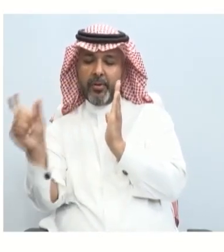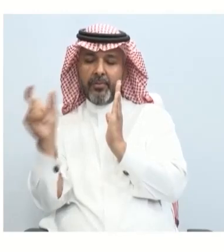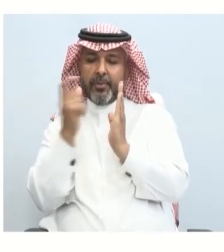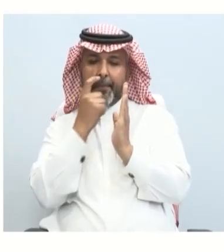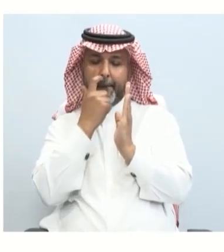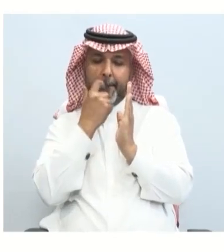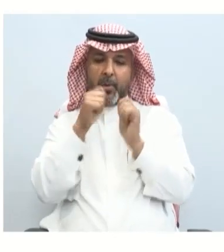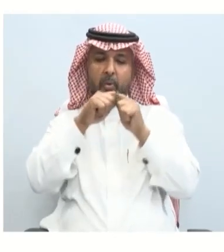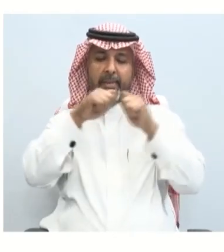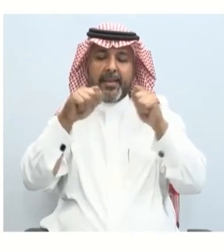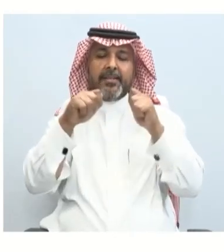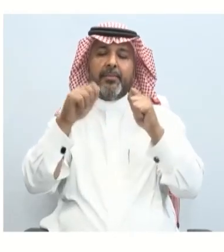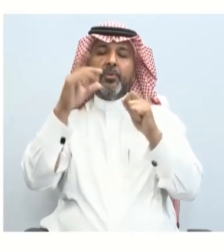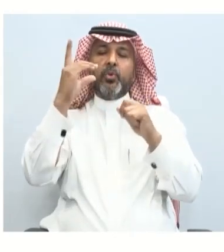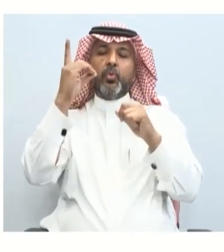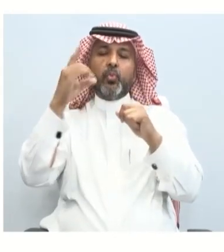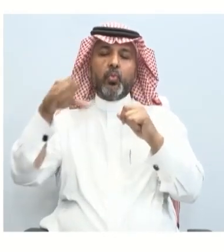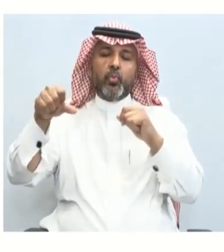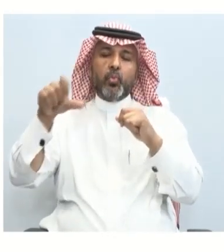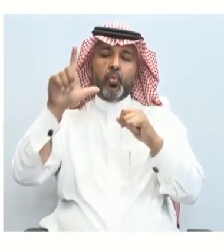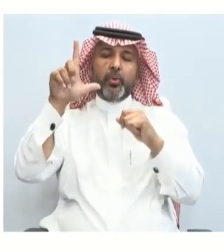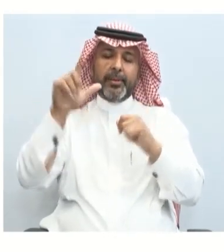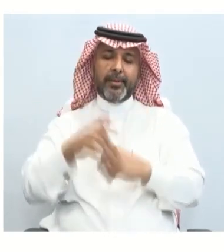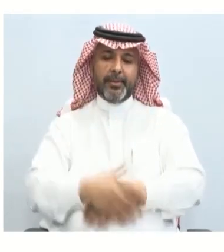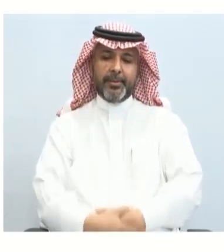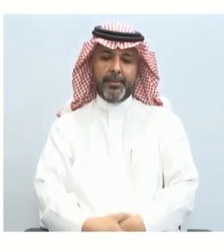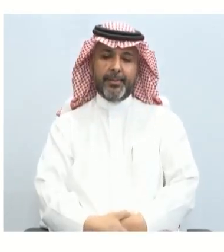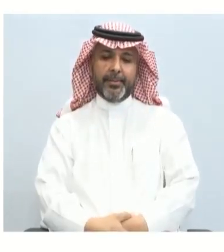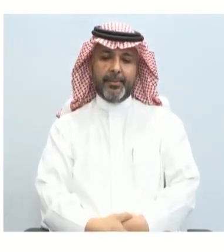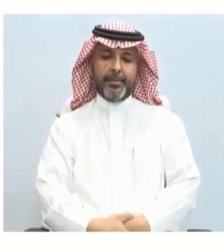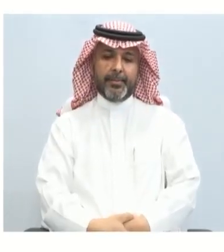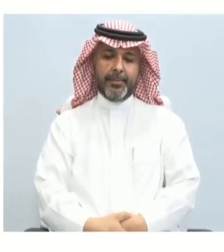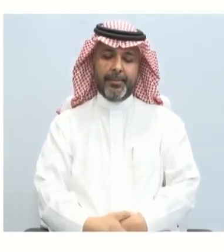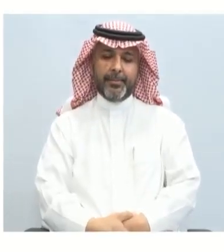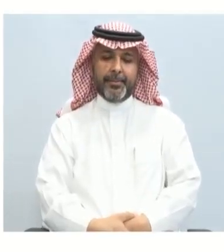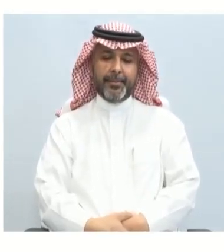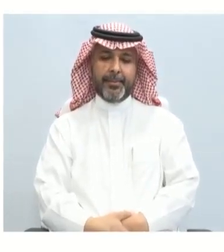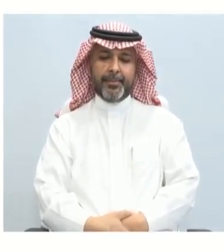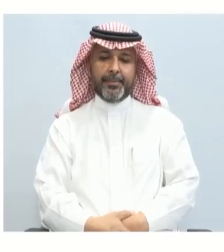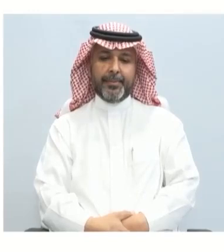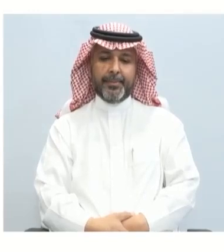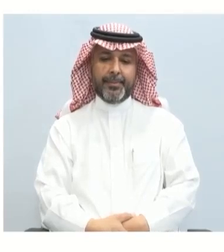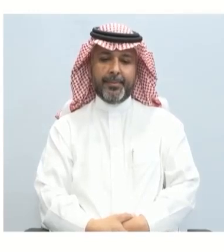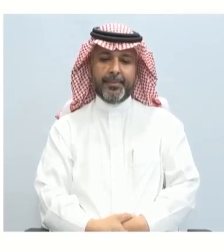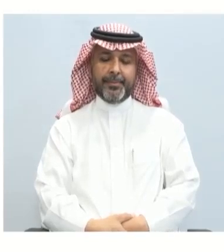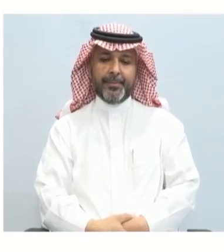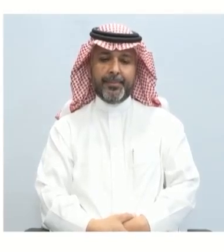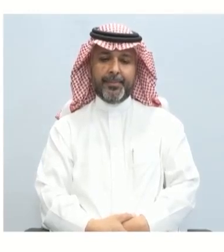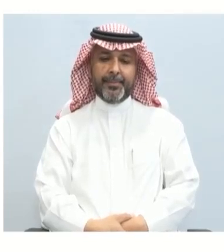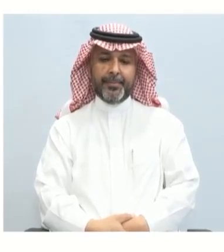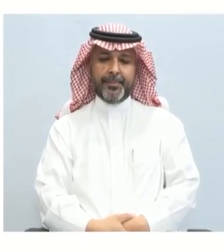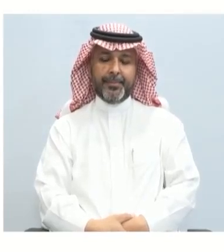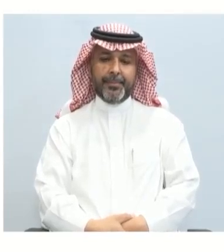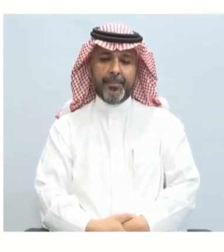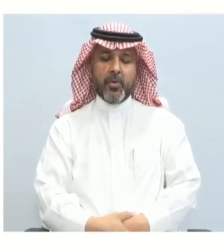او المسافه الافقيه هذه هي تسمى طول الدوره تسمى طول الدوره بهذا الشكل فلو